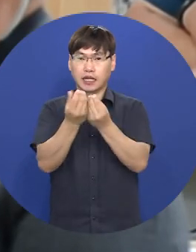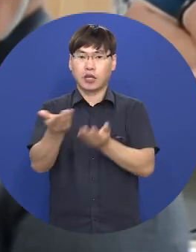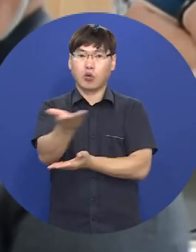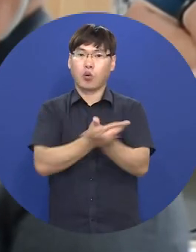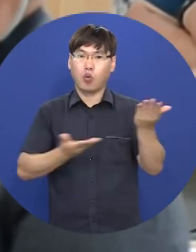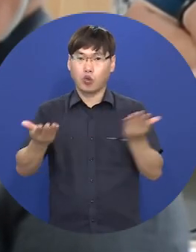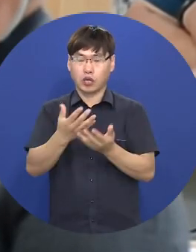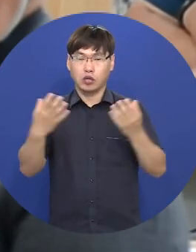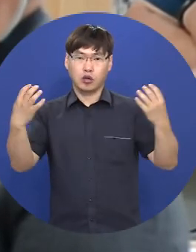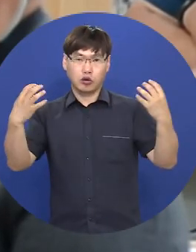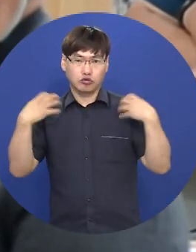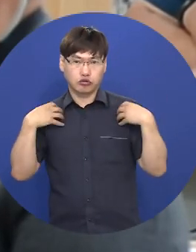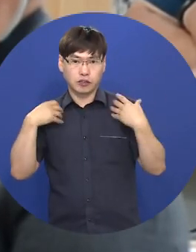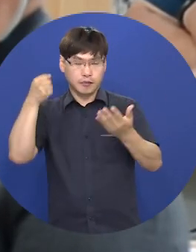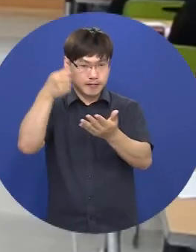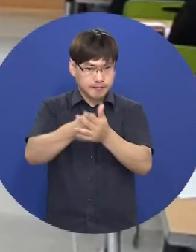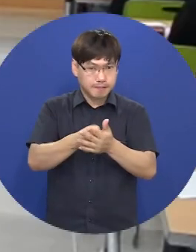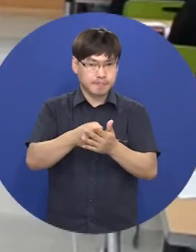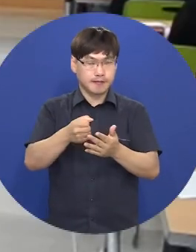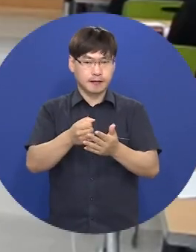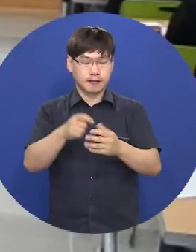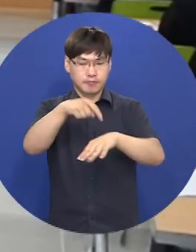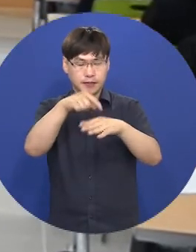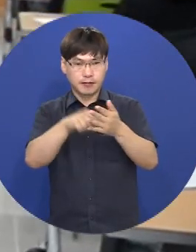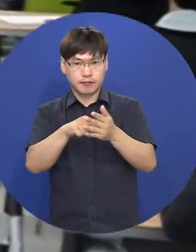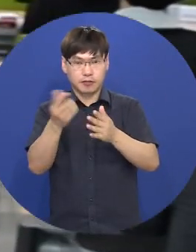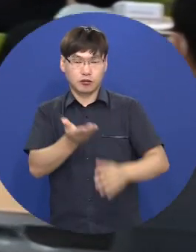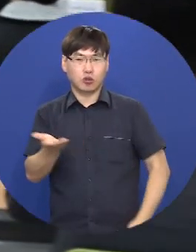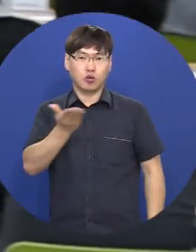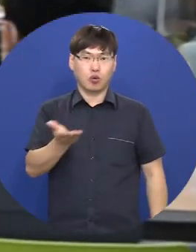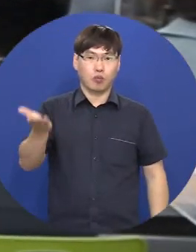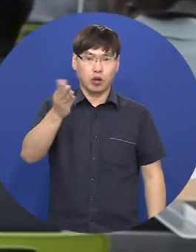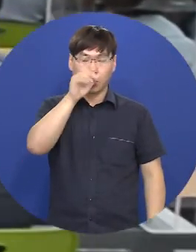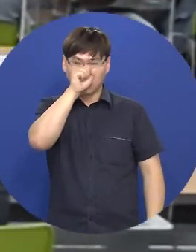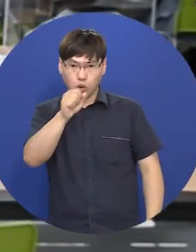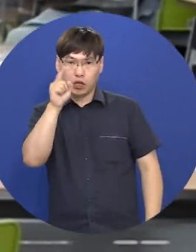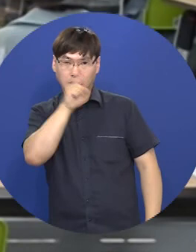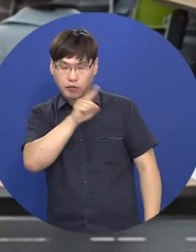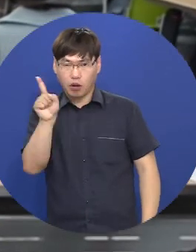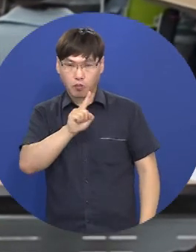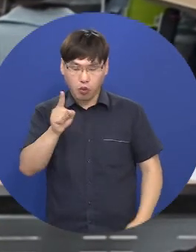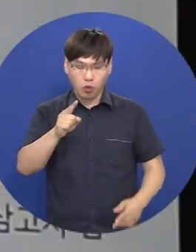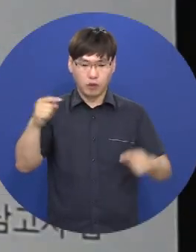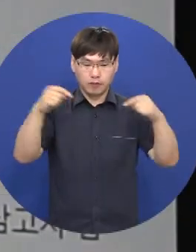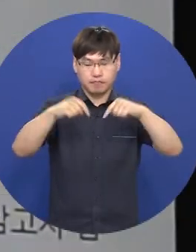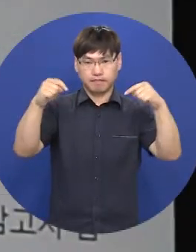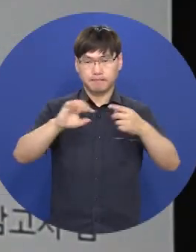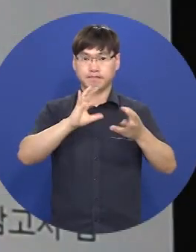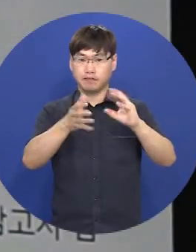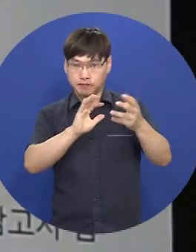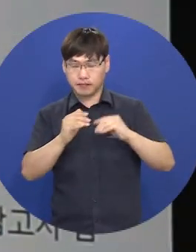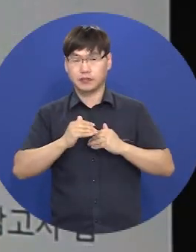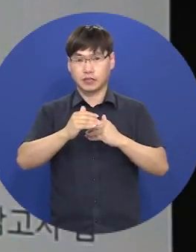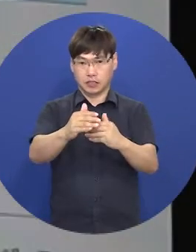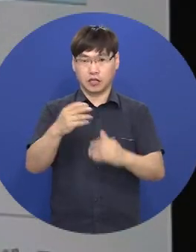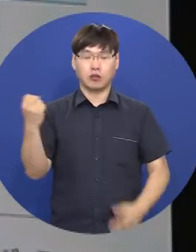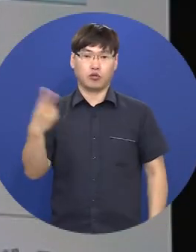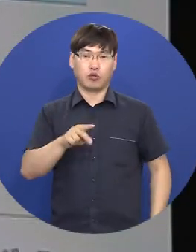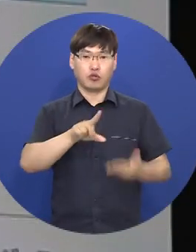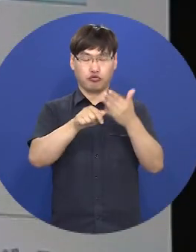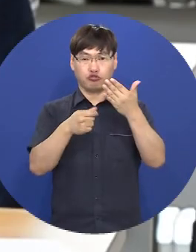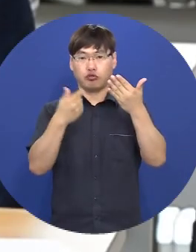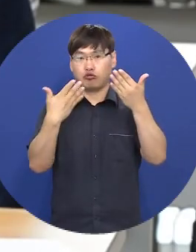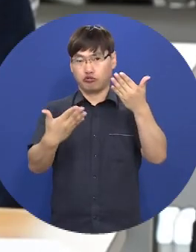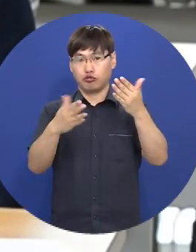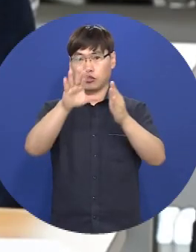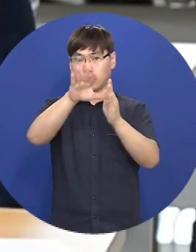통해 군 차원에서 선정 의지를 가다듬고 평창군만의 장단점을 냉철히 판단하는 좋은 계기가 됐으며 지난